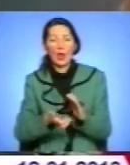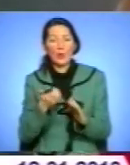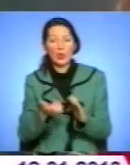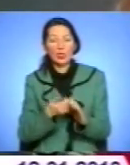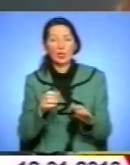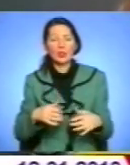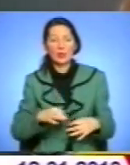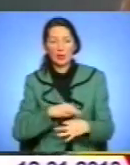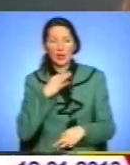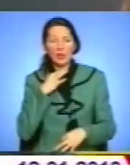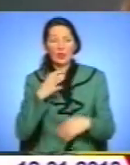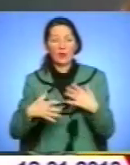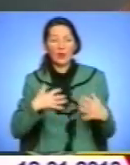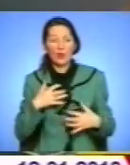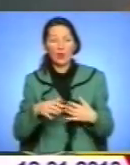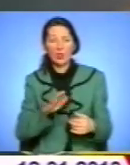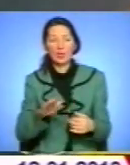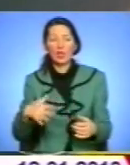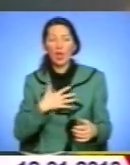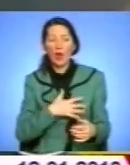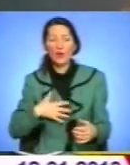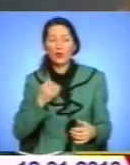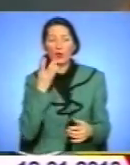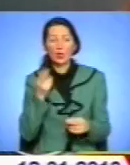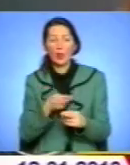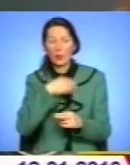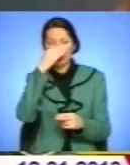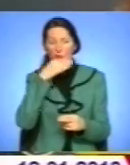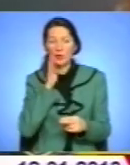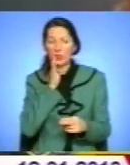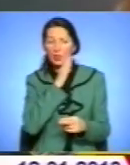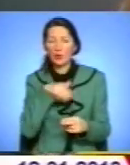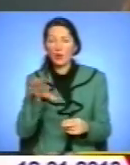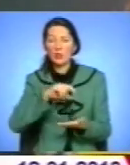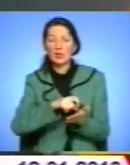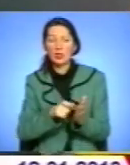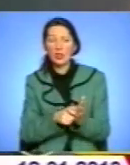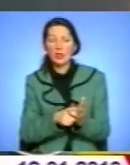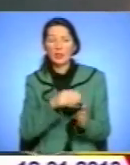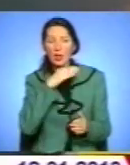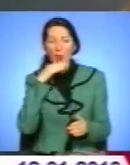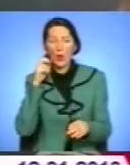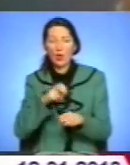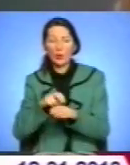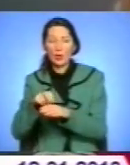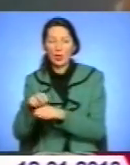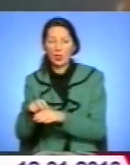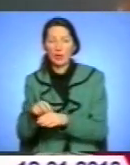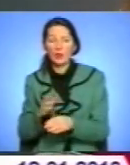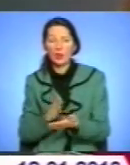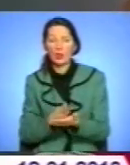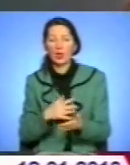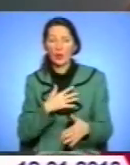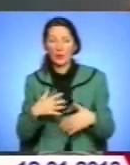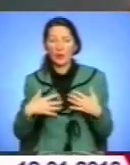батьків, фактично, цілий клас, так, купа лікарів, і є певна доля хвилювання в